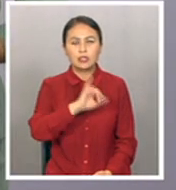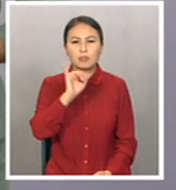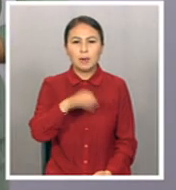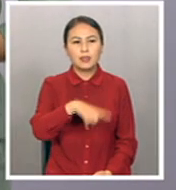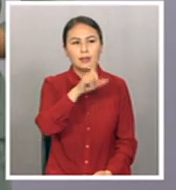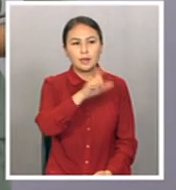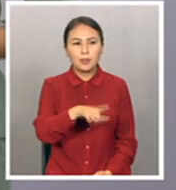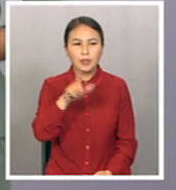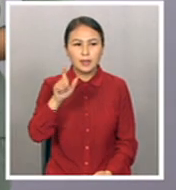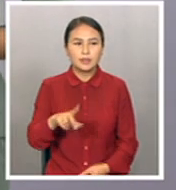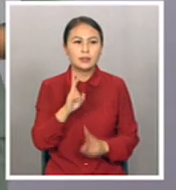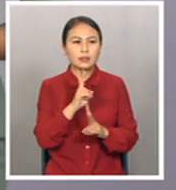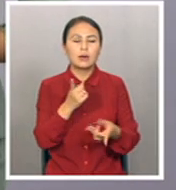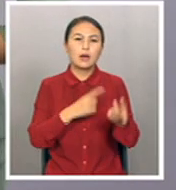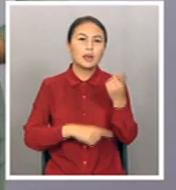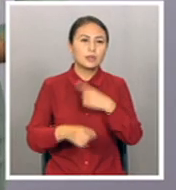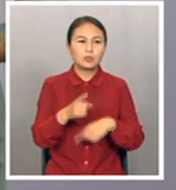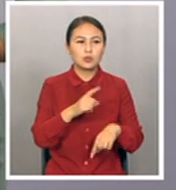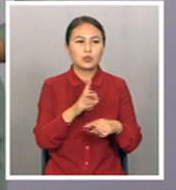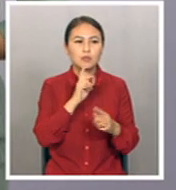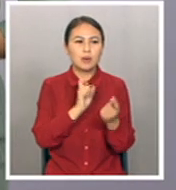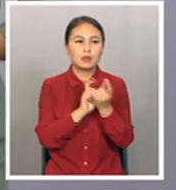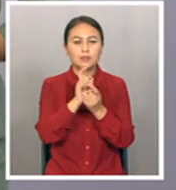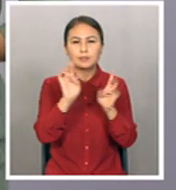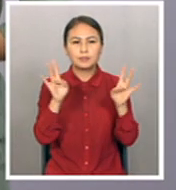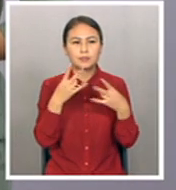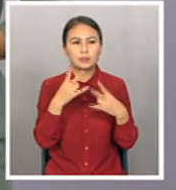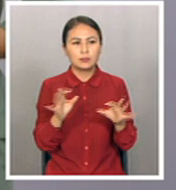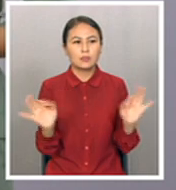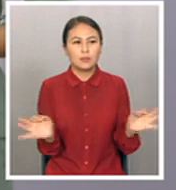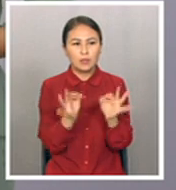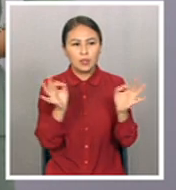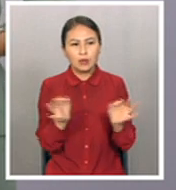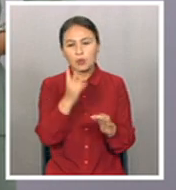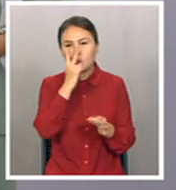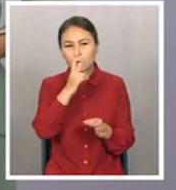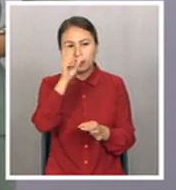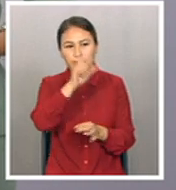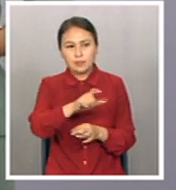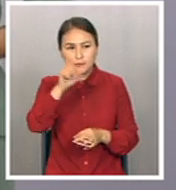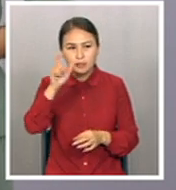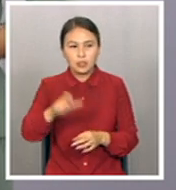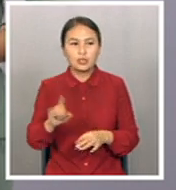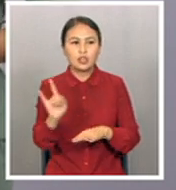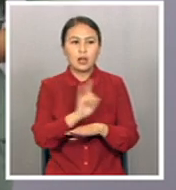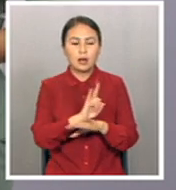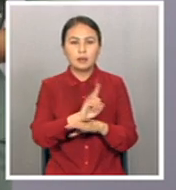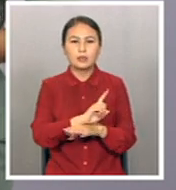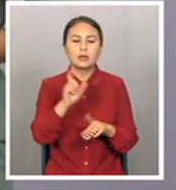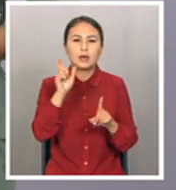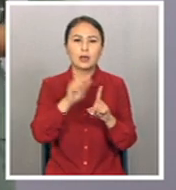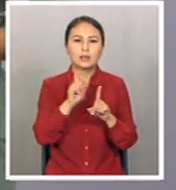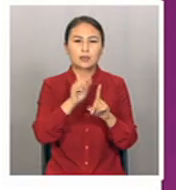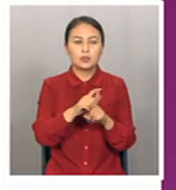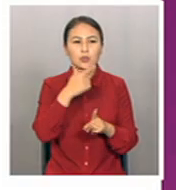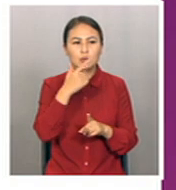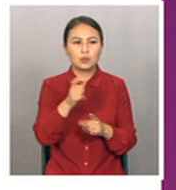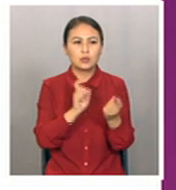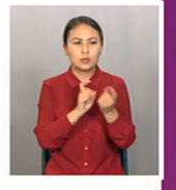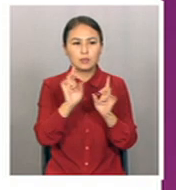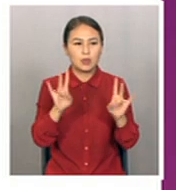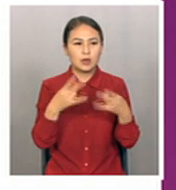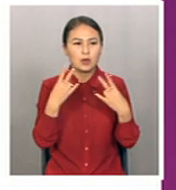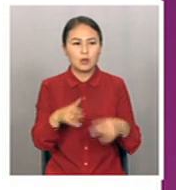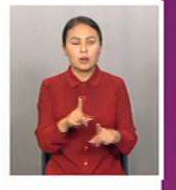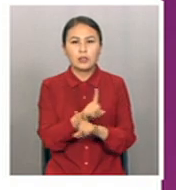жаман адамға енді қайтып жуыспа. Тәуір көрер кісімен жалған айтып суыспа. Өле